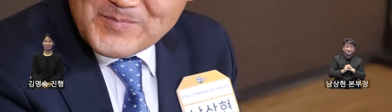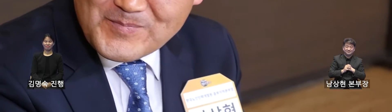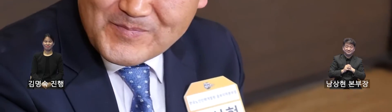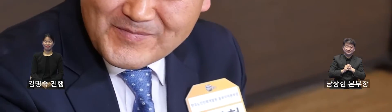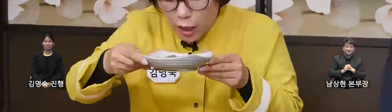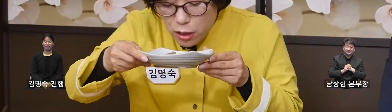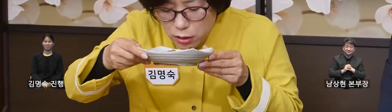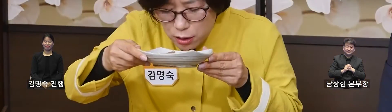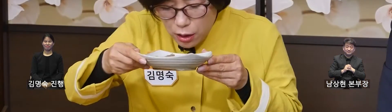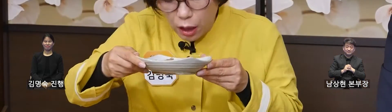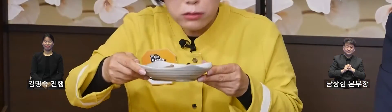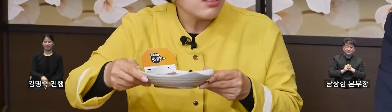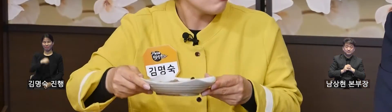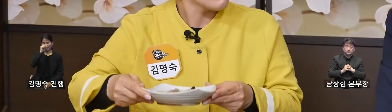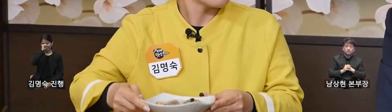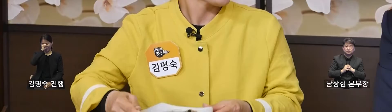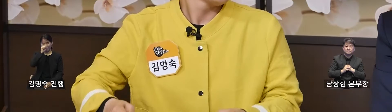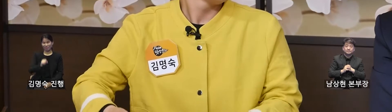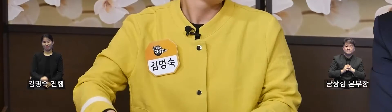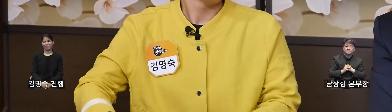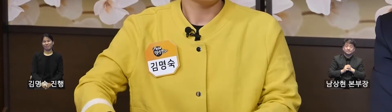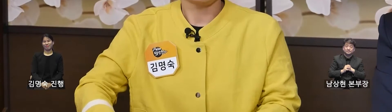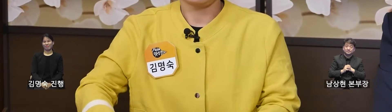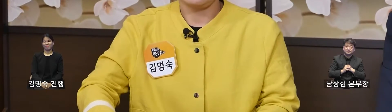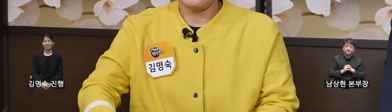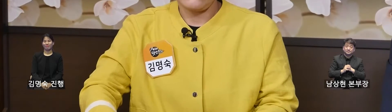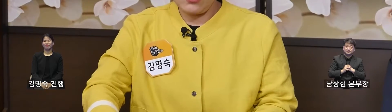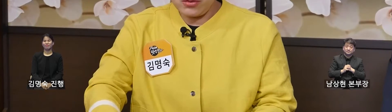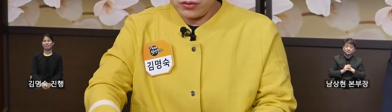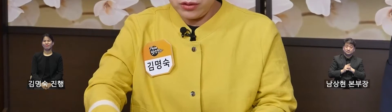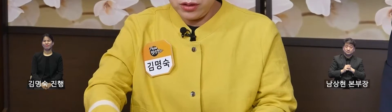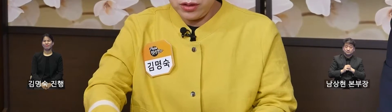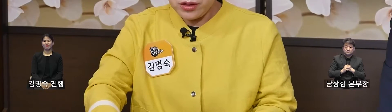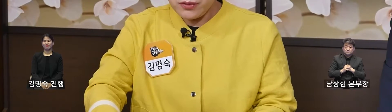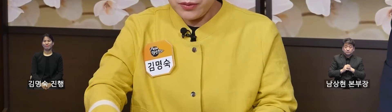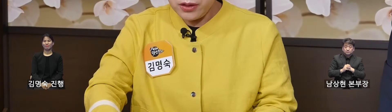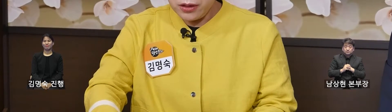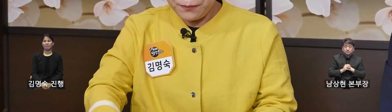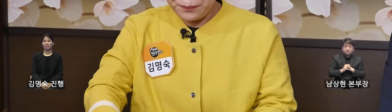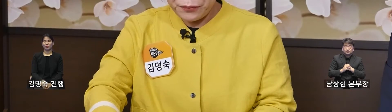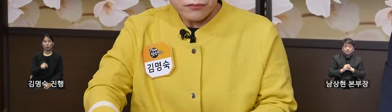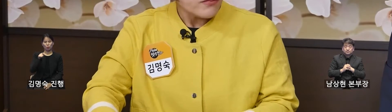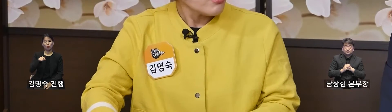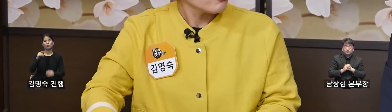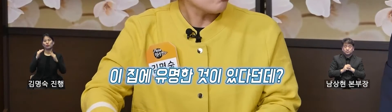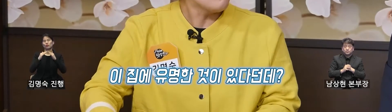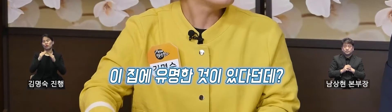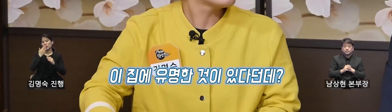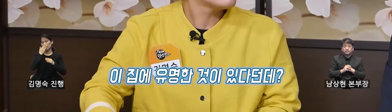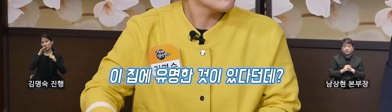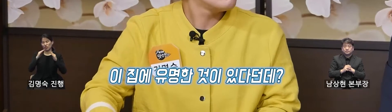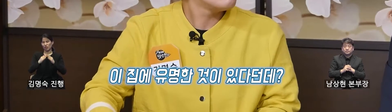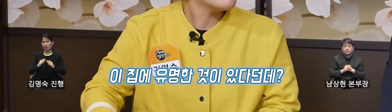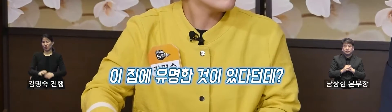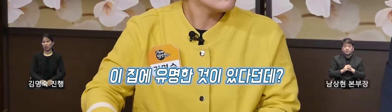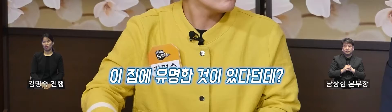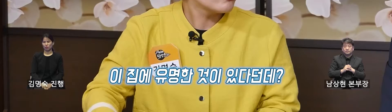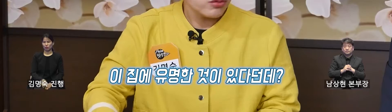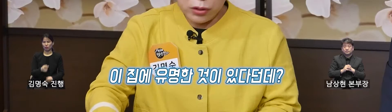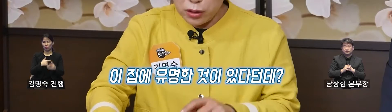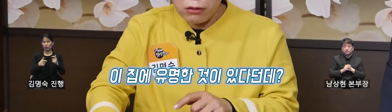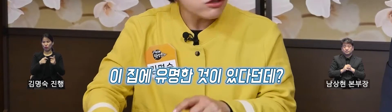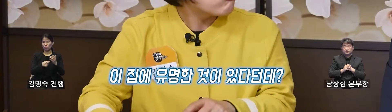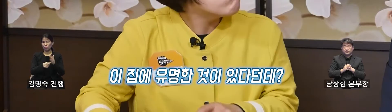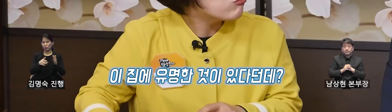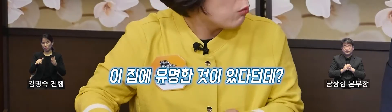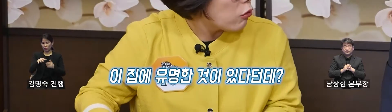아유, 좋다. 아, 근데 네. 저 이 집이 더 유명한 거